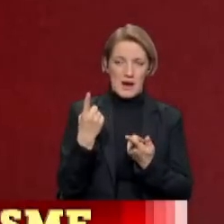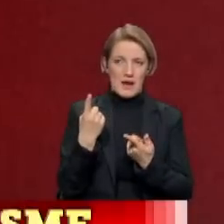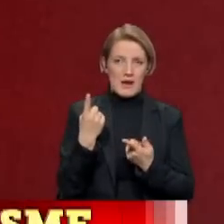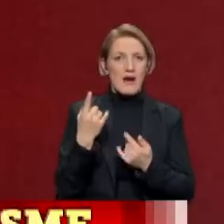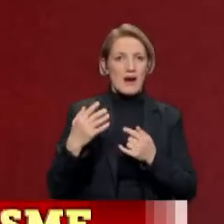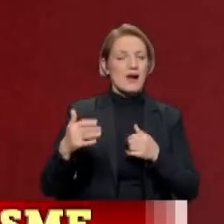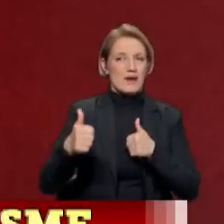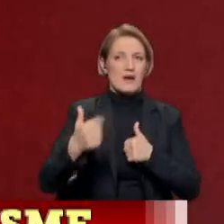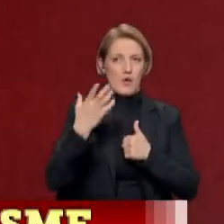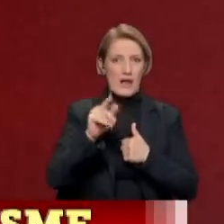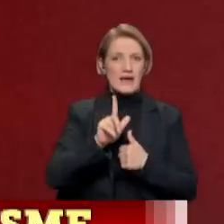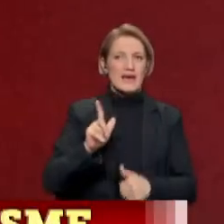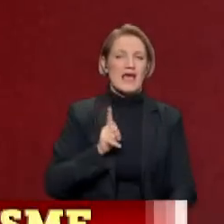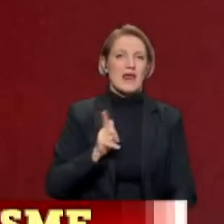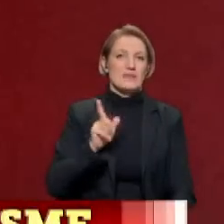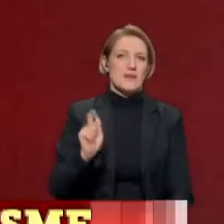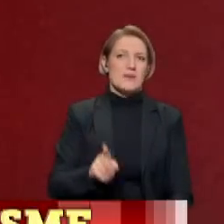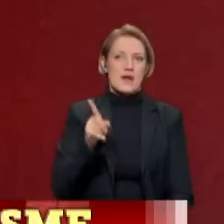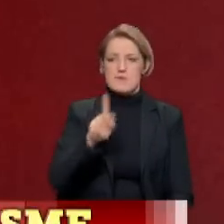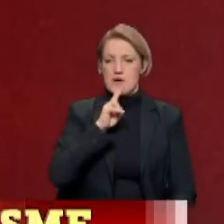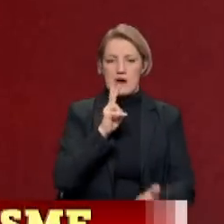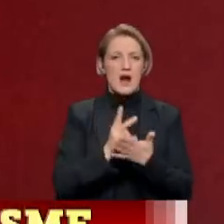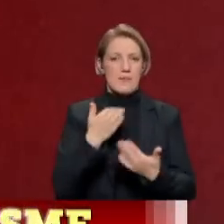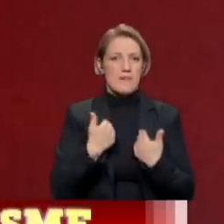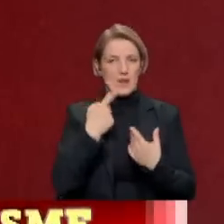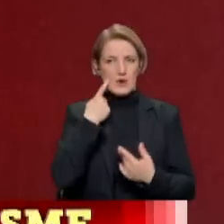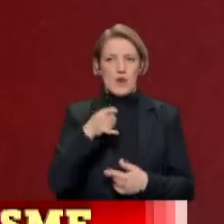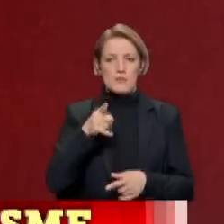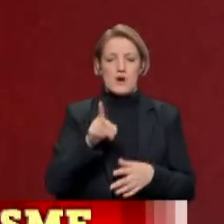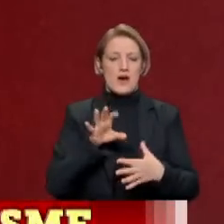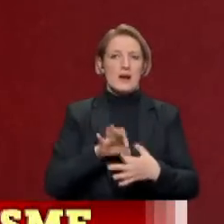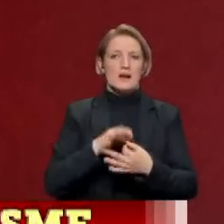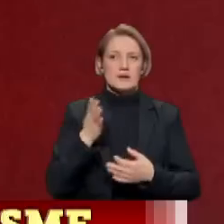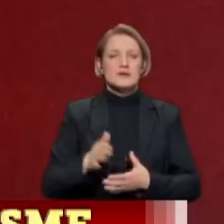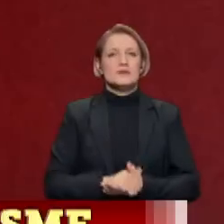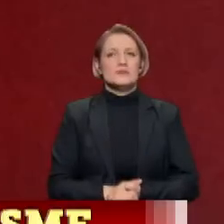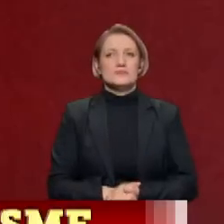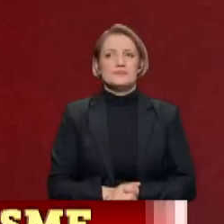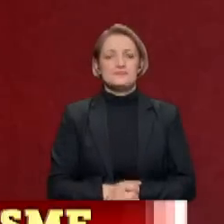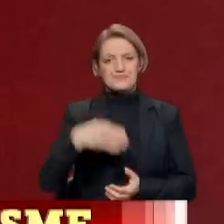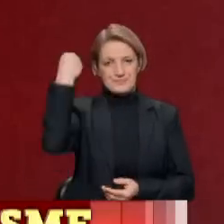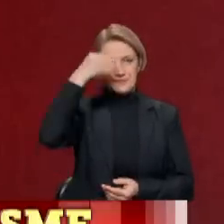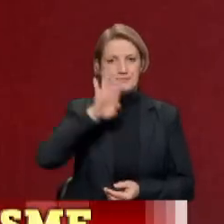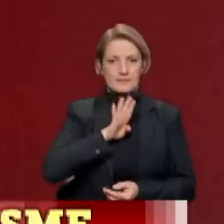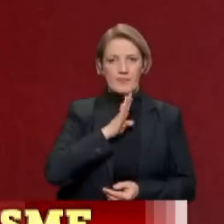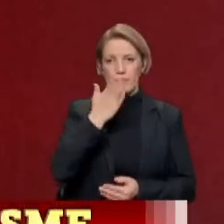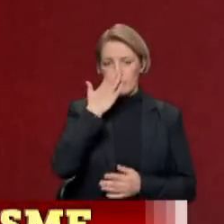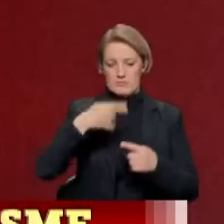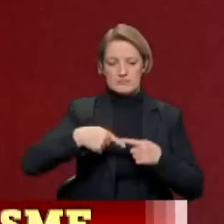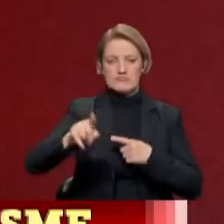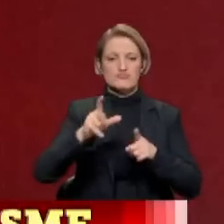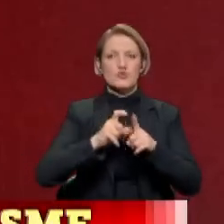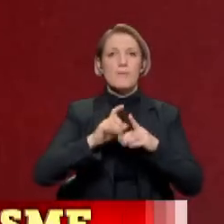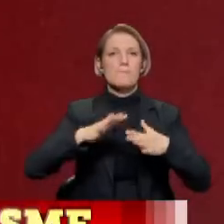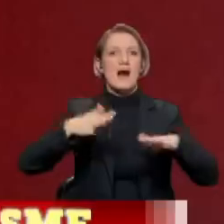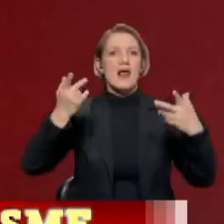olacağını gördüğü zaman da gereğini yapar. Aslında bu karar da bana göre bununla ilintili. İmamoğlu önümüzdeki dönemin